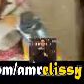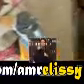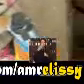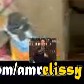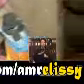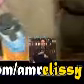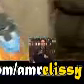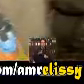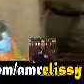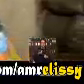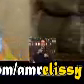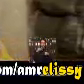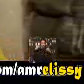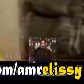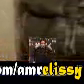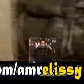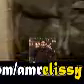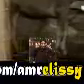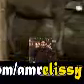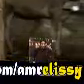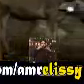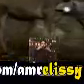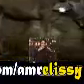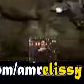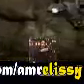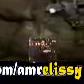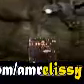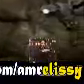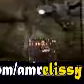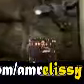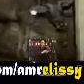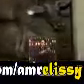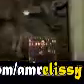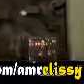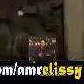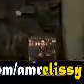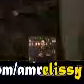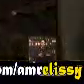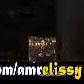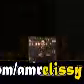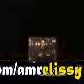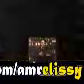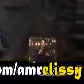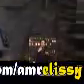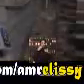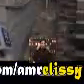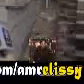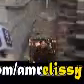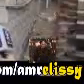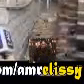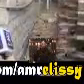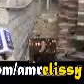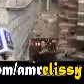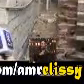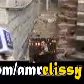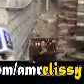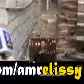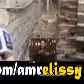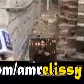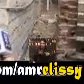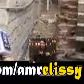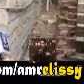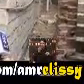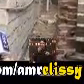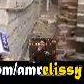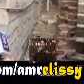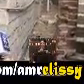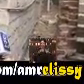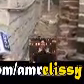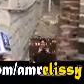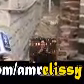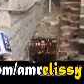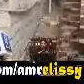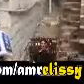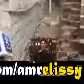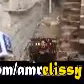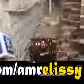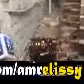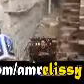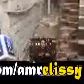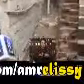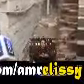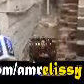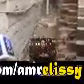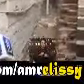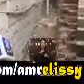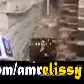ومعاهم لمؤاخذه جاموسه جوه حابسينها جوه كده اهوت، والسقوفات من فوق زي ما انت شايف حياتك كده اهوت، اهوت بوص اهوت